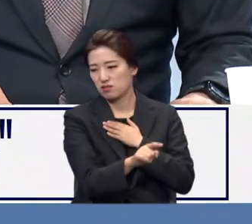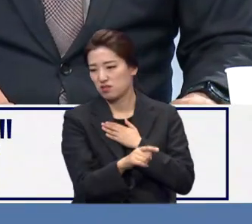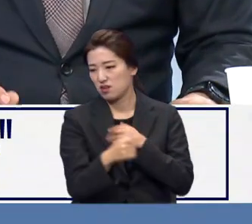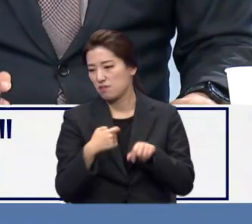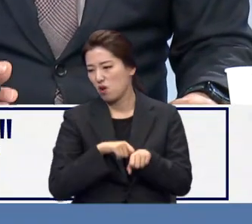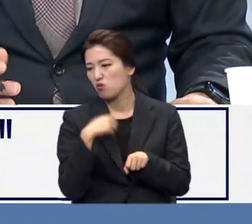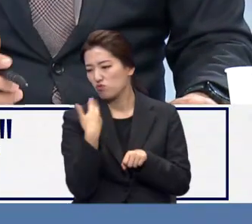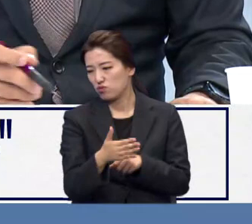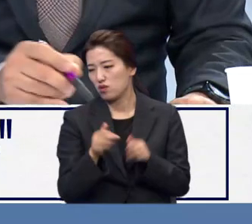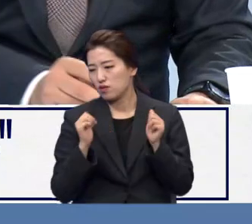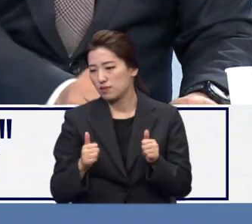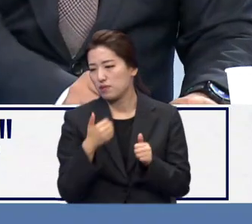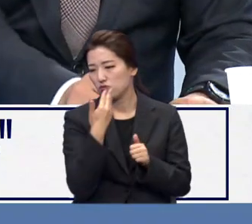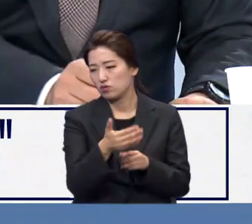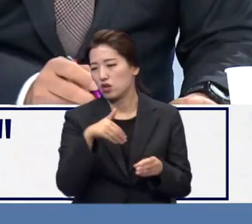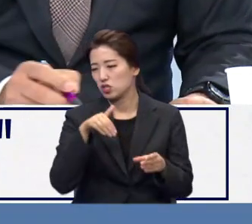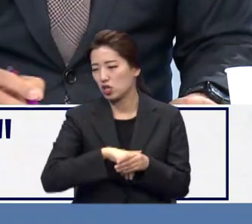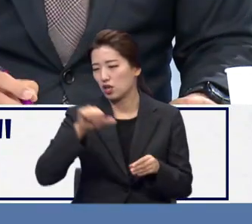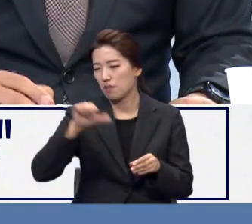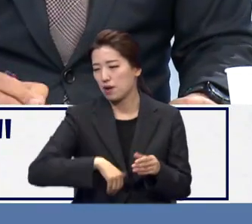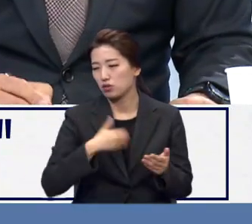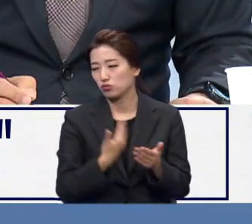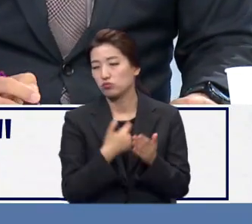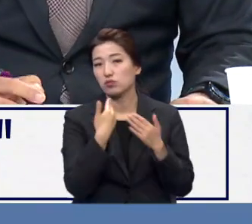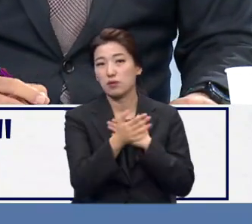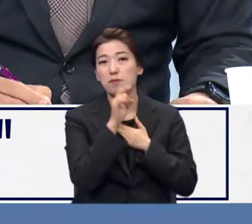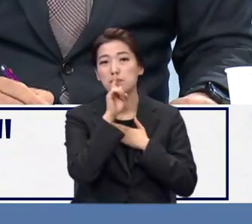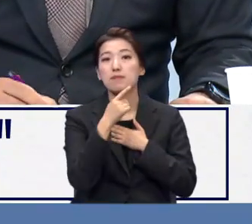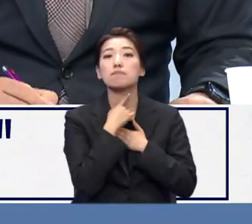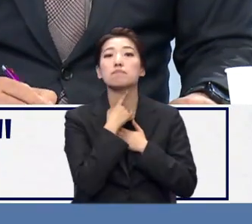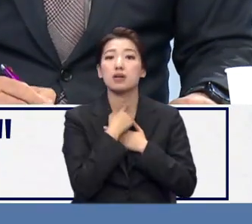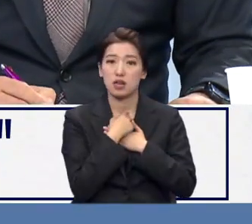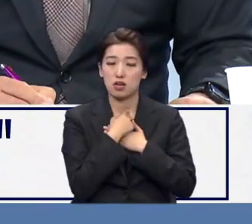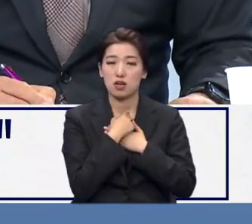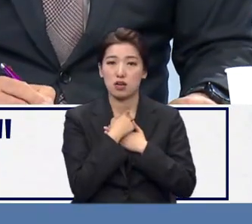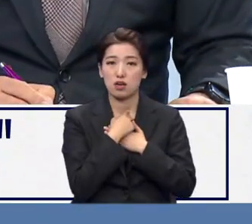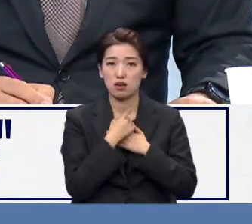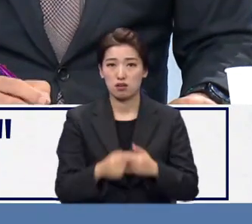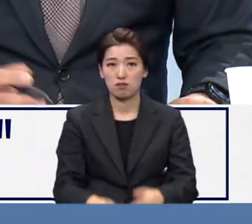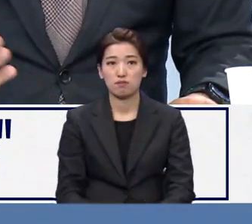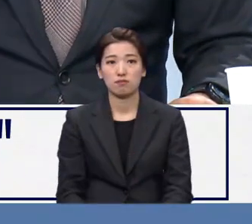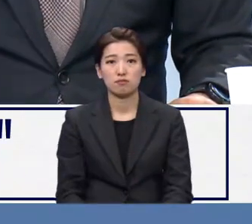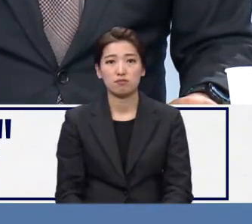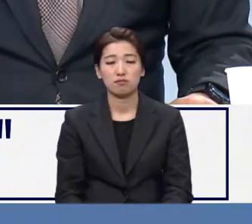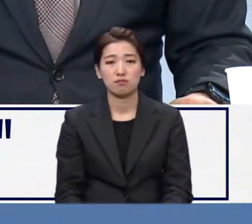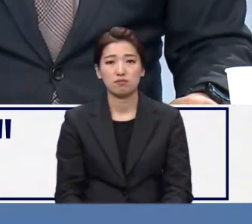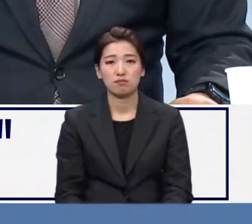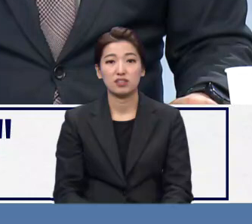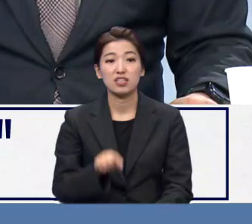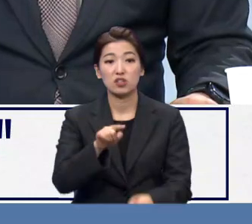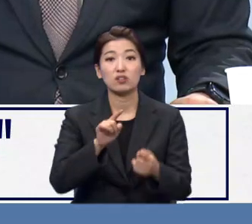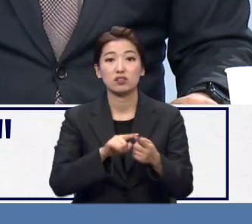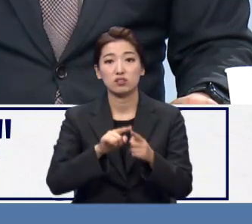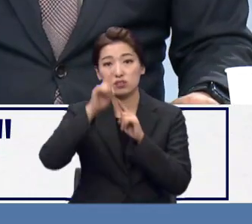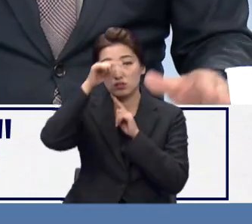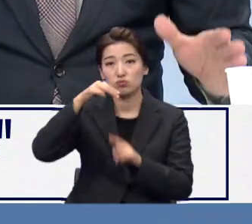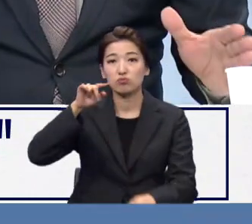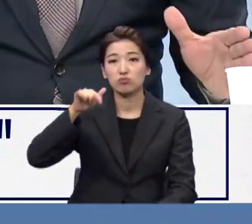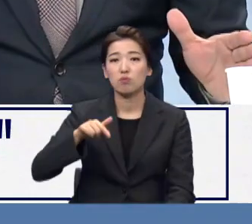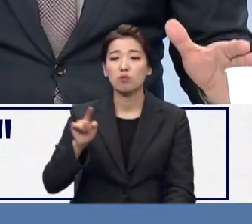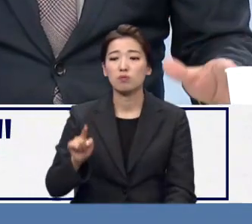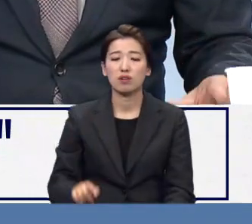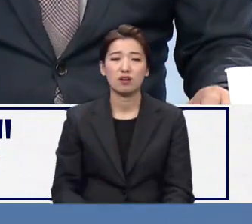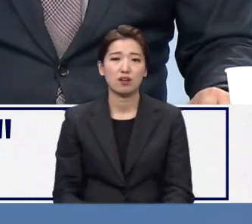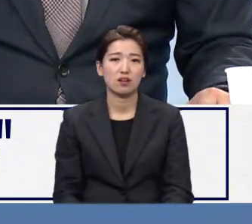본인들이 어떻게 보면은 그 이준석 전 대표 같은 경우에도 전형적인 원조 친박 왜 지금 현재 이준석 대표가 있죠